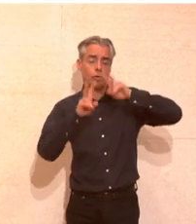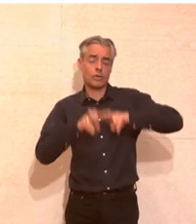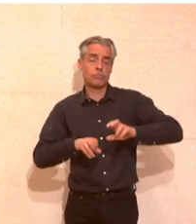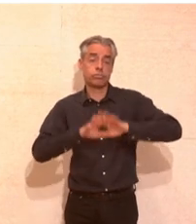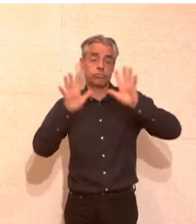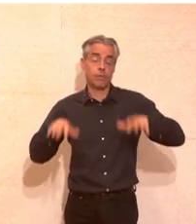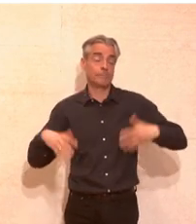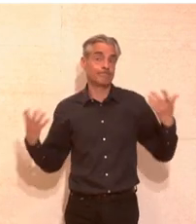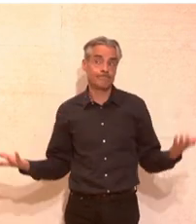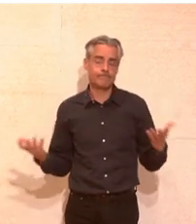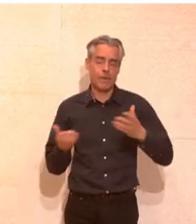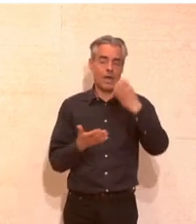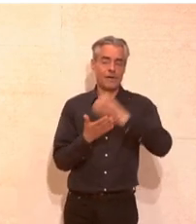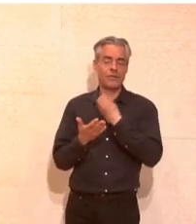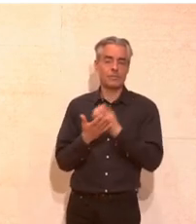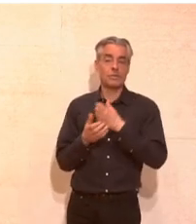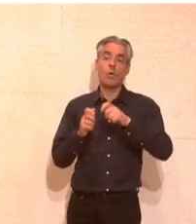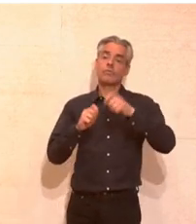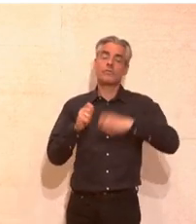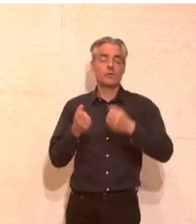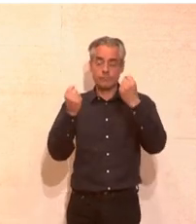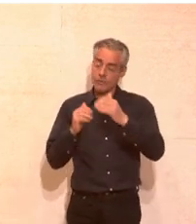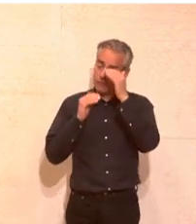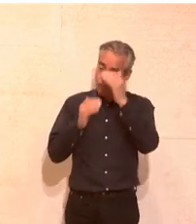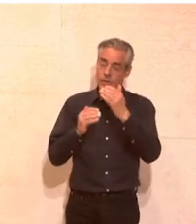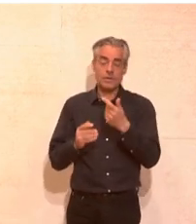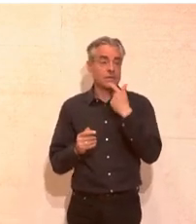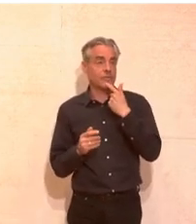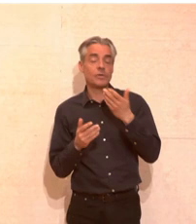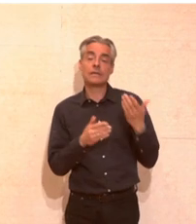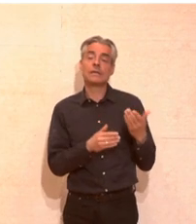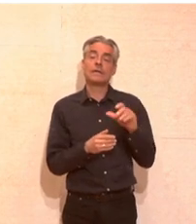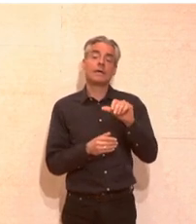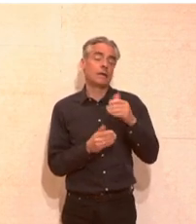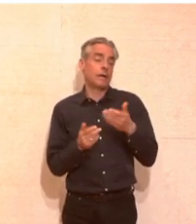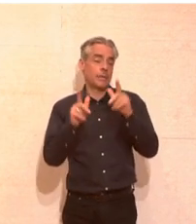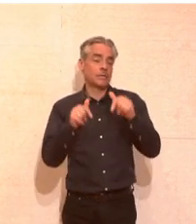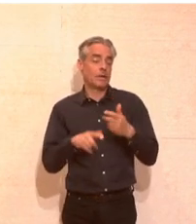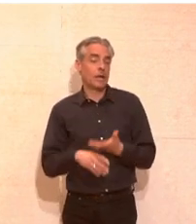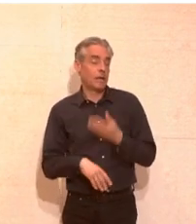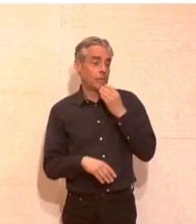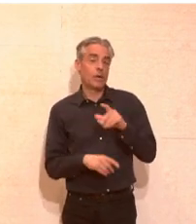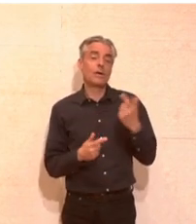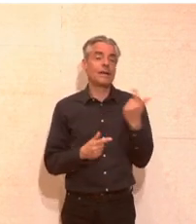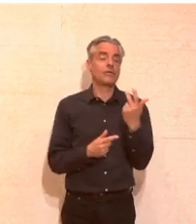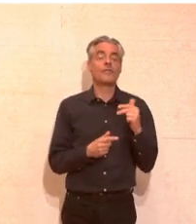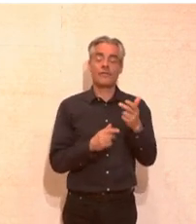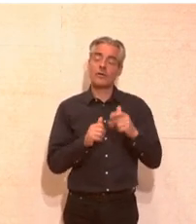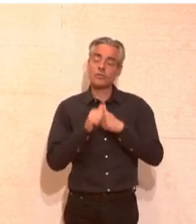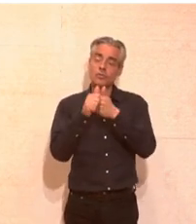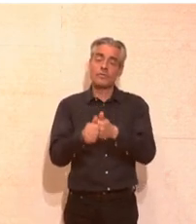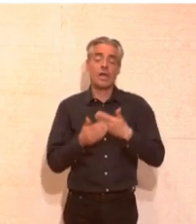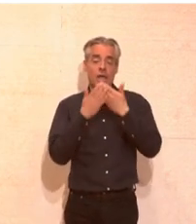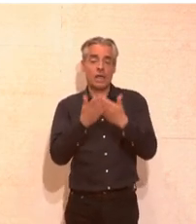est important, c'est que ce sont des données solides. Et effectivement, Sabine Plancoulen, qui est ici présent, et Cédric Galera se sont basés sur